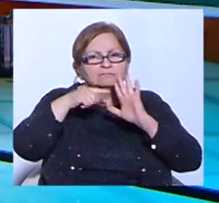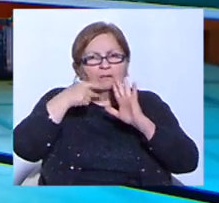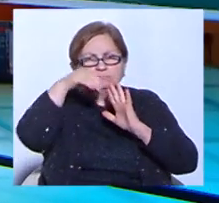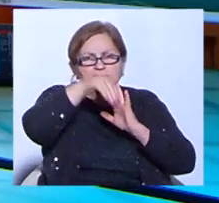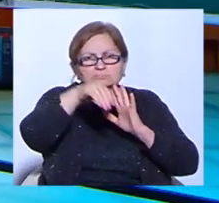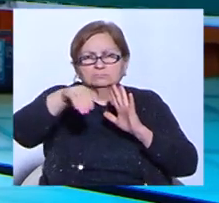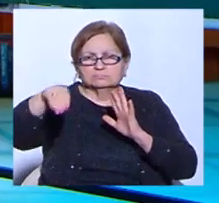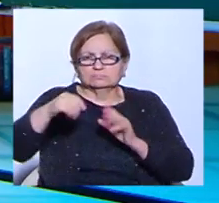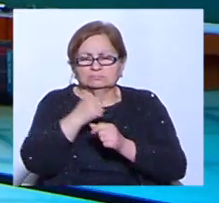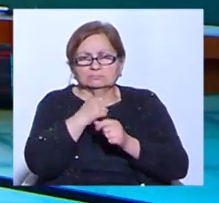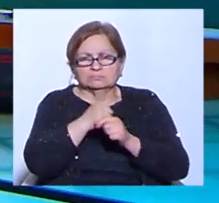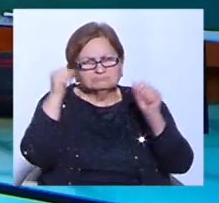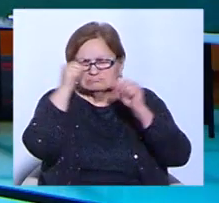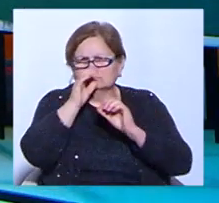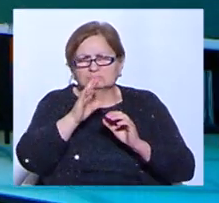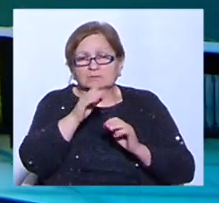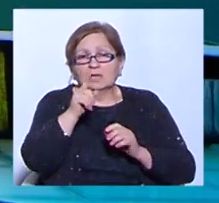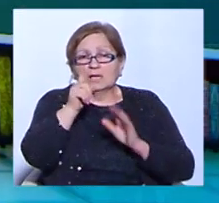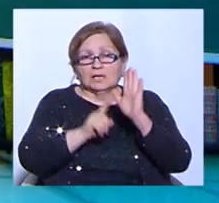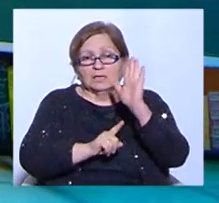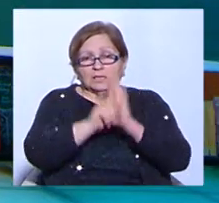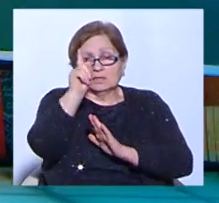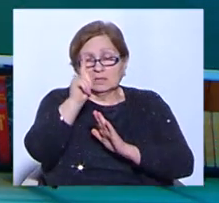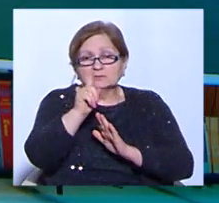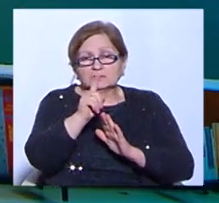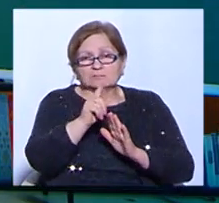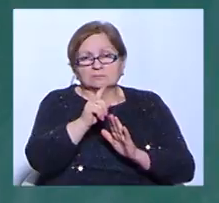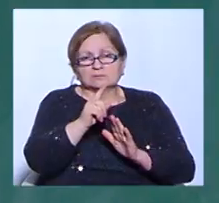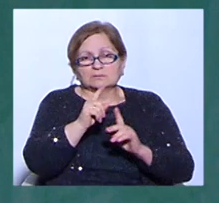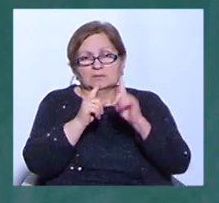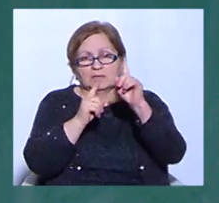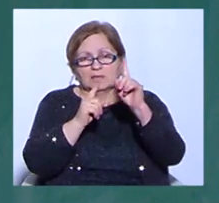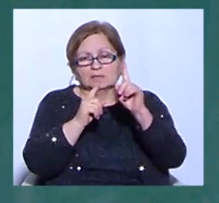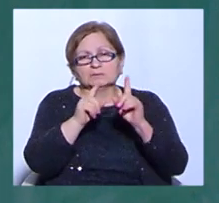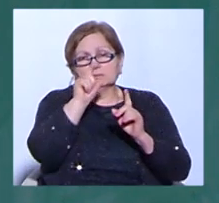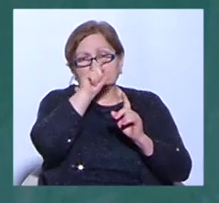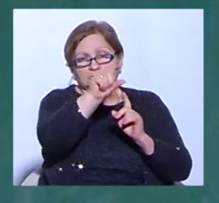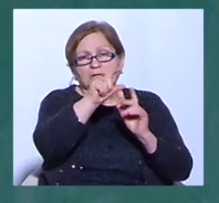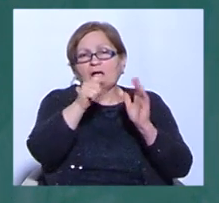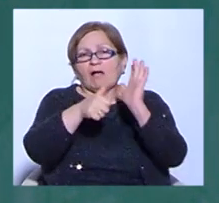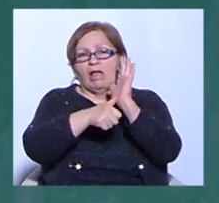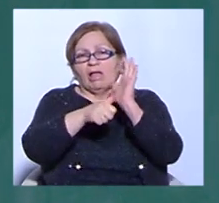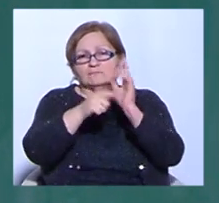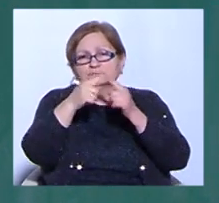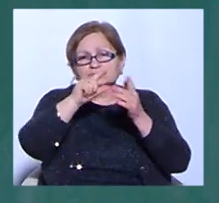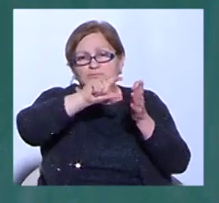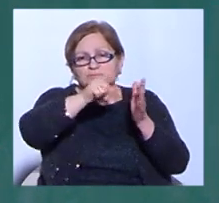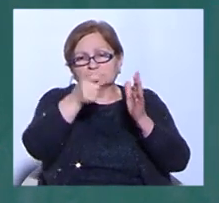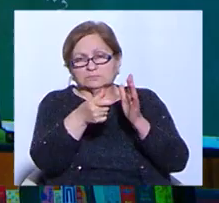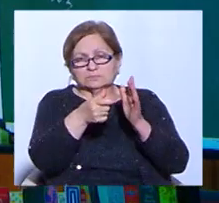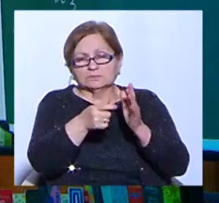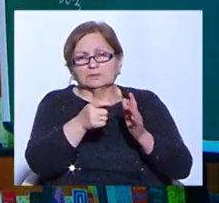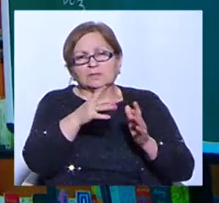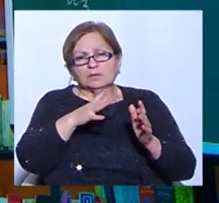წესია, ნახეთ, თუ ფიჭის გაკეთებას იწყებენ 1 6 კუთხედით, უბრალოდ 1-ია. მაგრამ თუ იწყებენ 2 რიგით